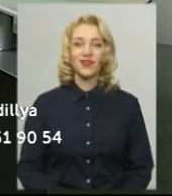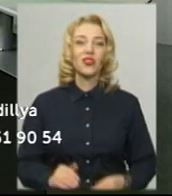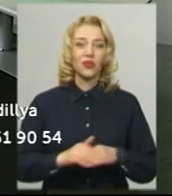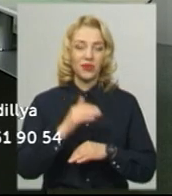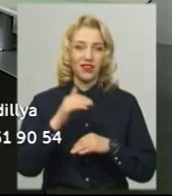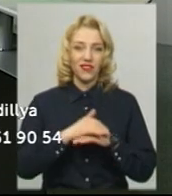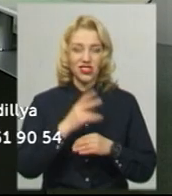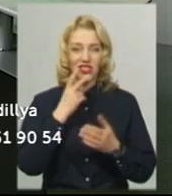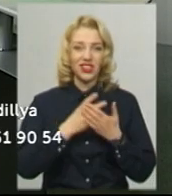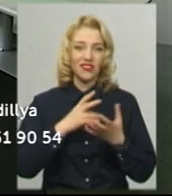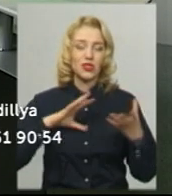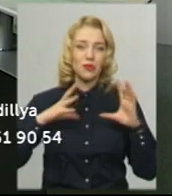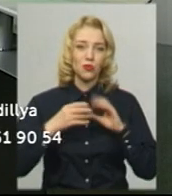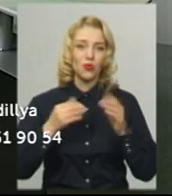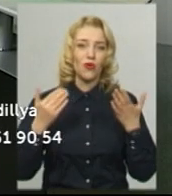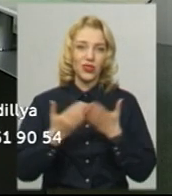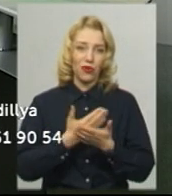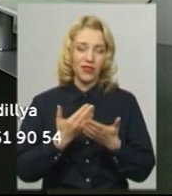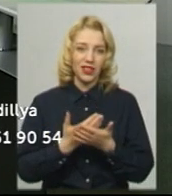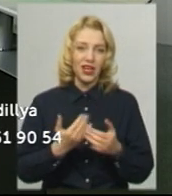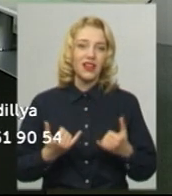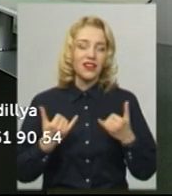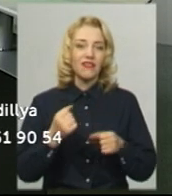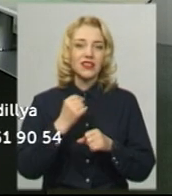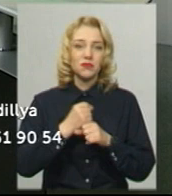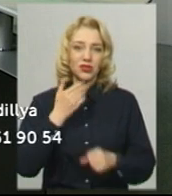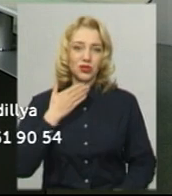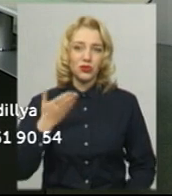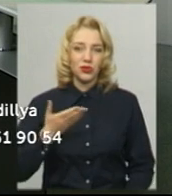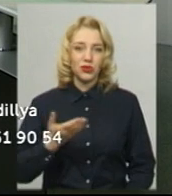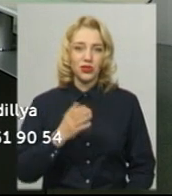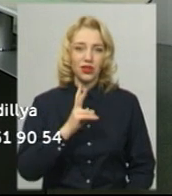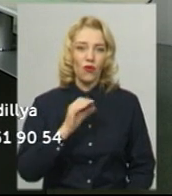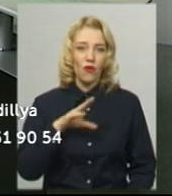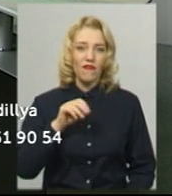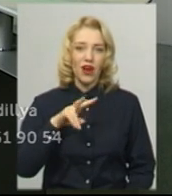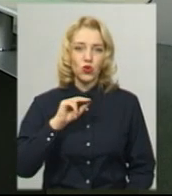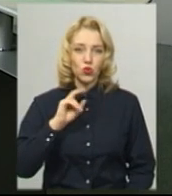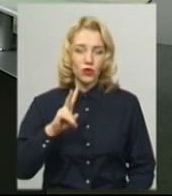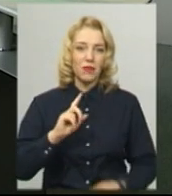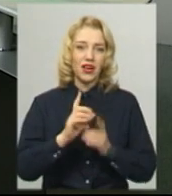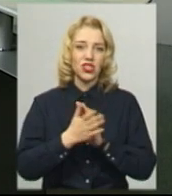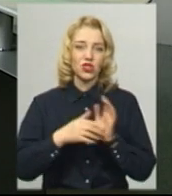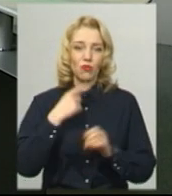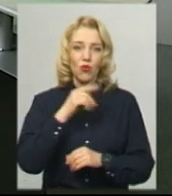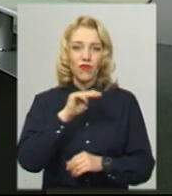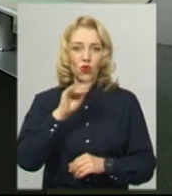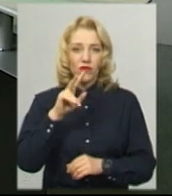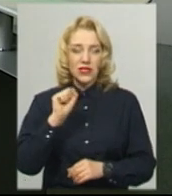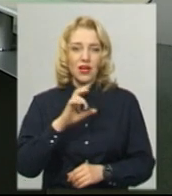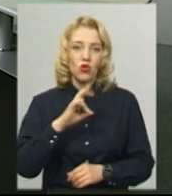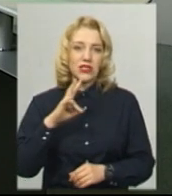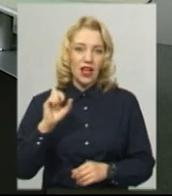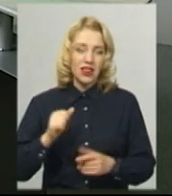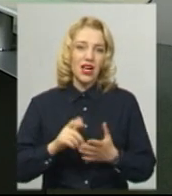Доброго вечора. Ви дивитеся підсумковий випуск новин. У студії для вас працює ведуча Валерія Ковальчук. На жестову мову перекладає Оксана